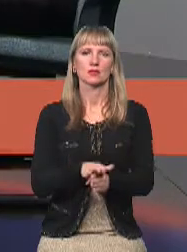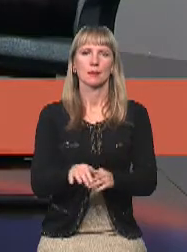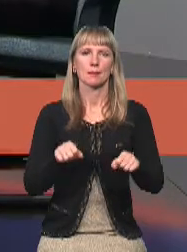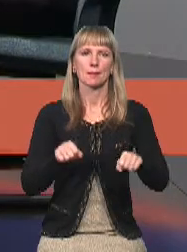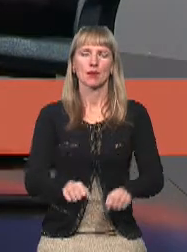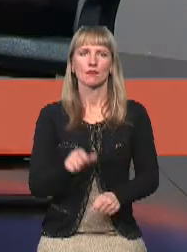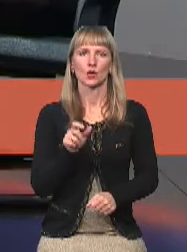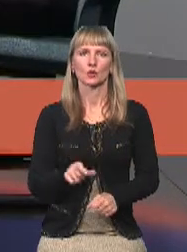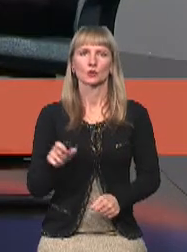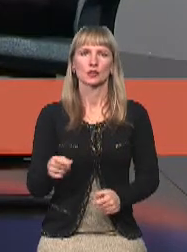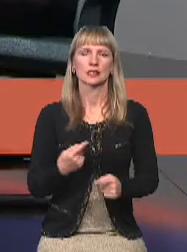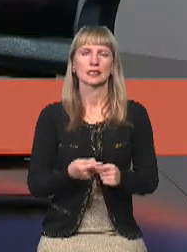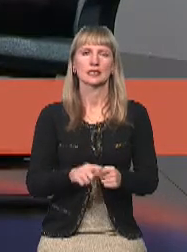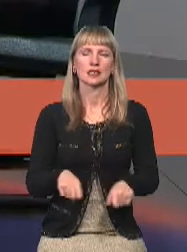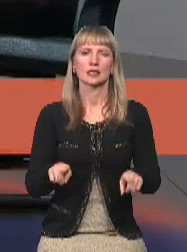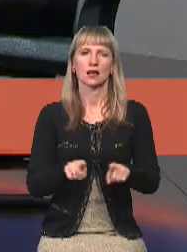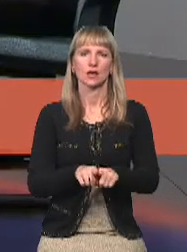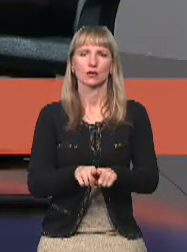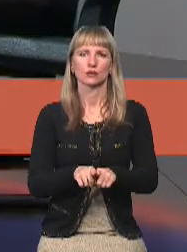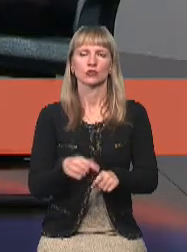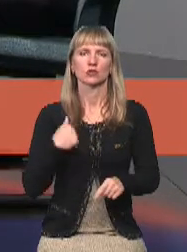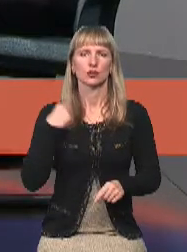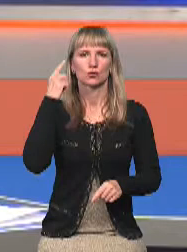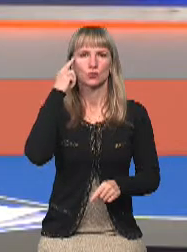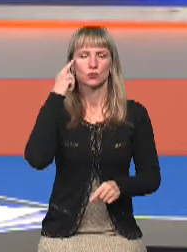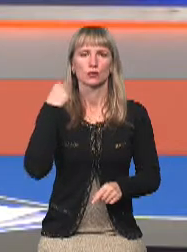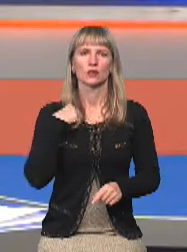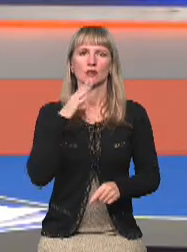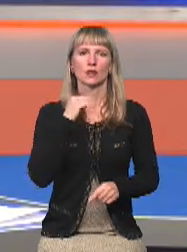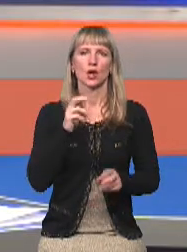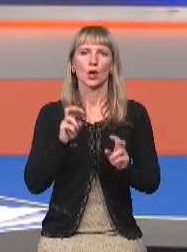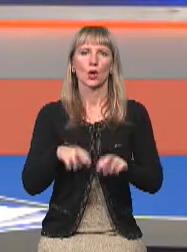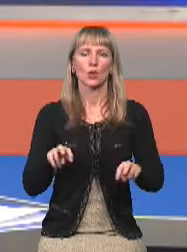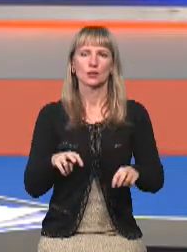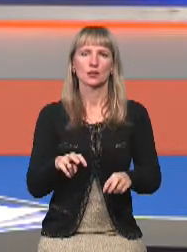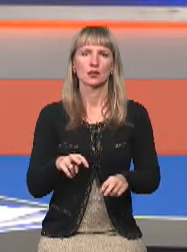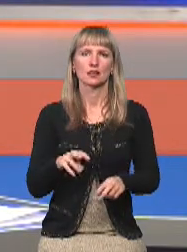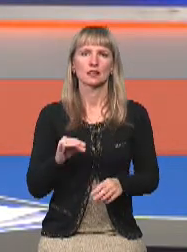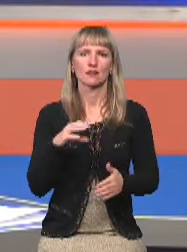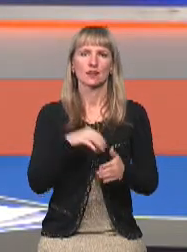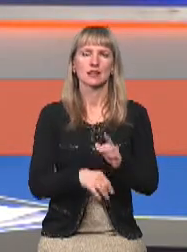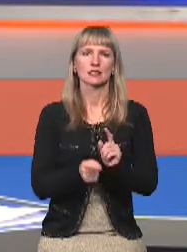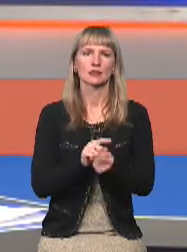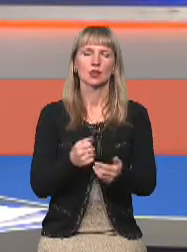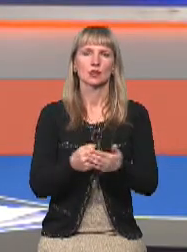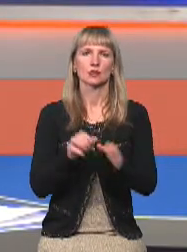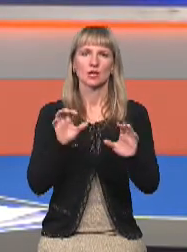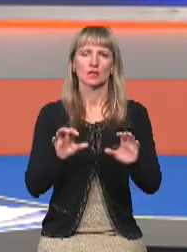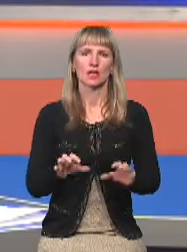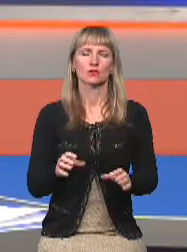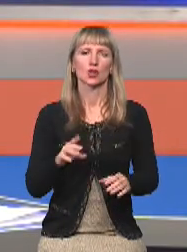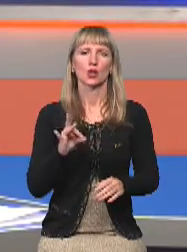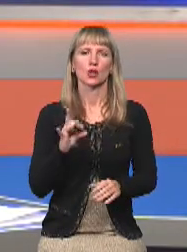прав людини. Це також, мені здається, розгляд і внесення змін до законодавчих